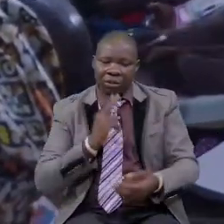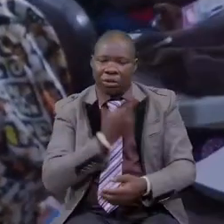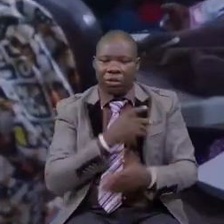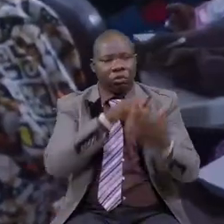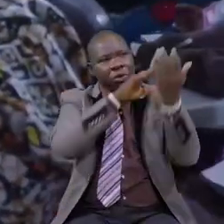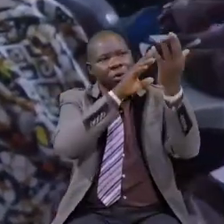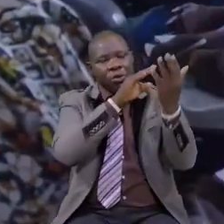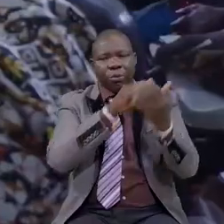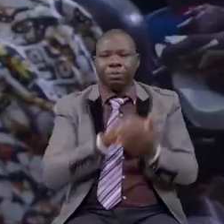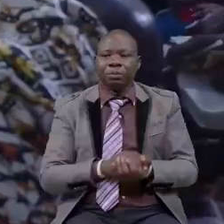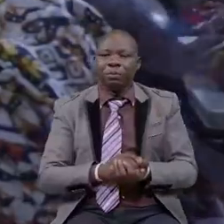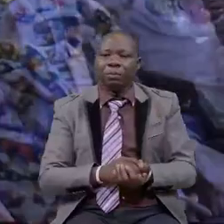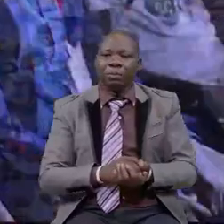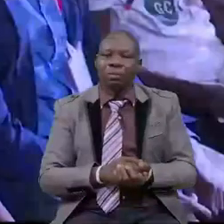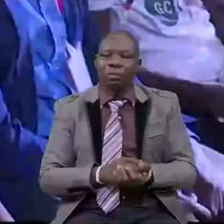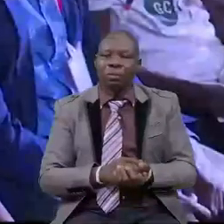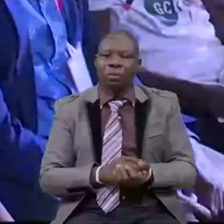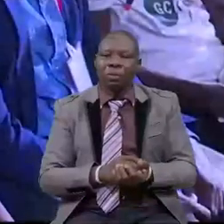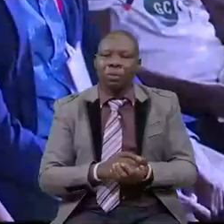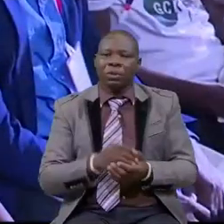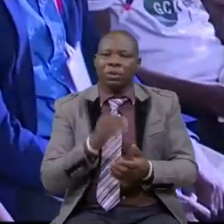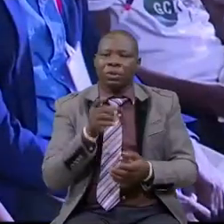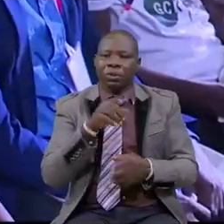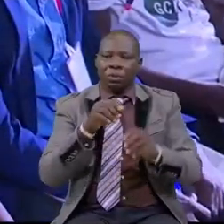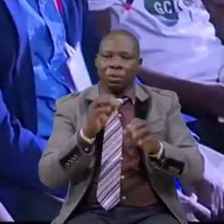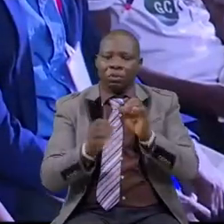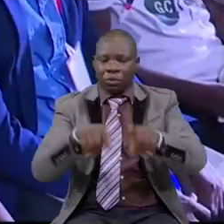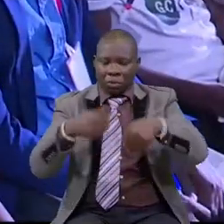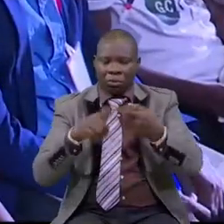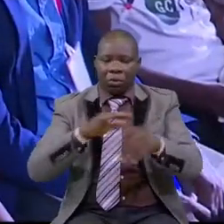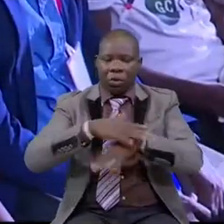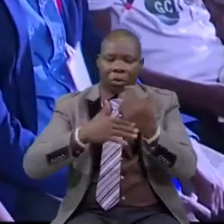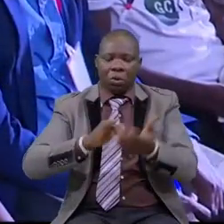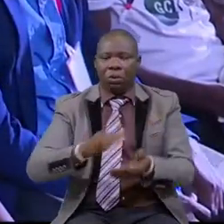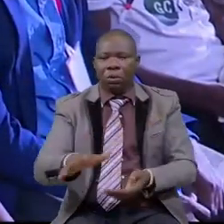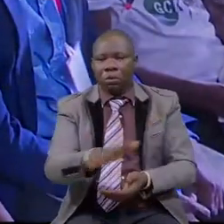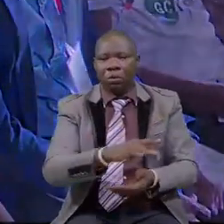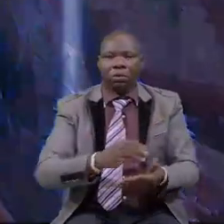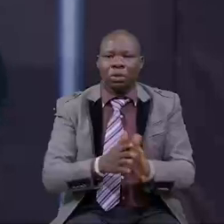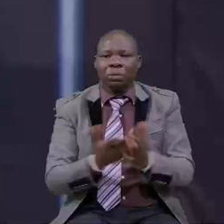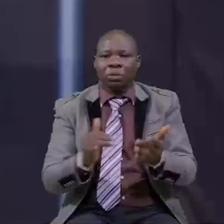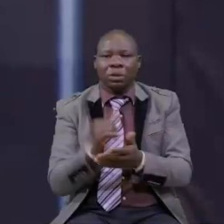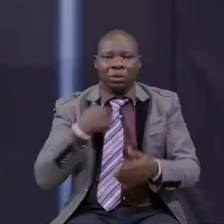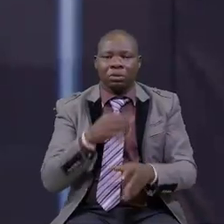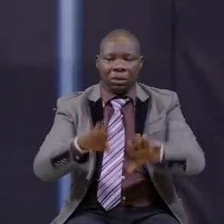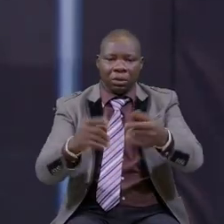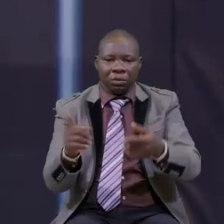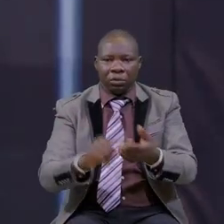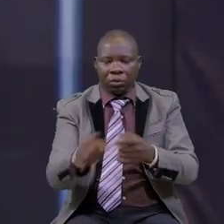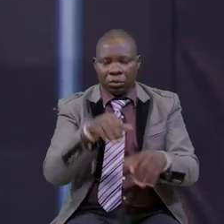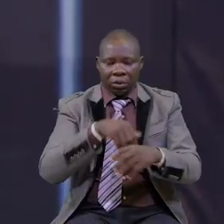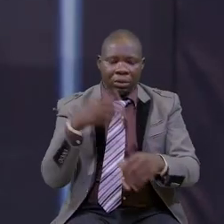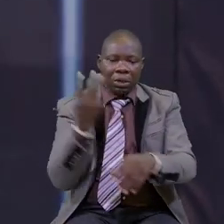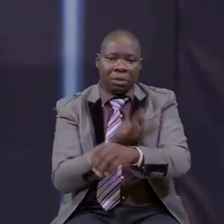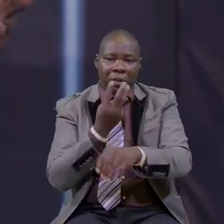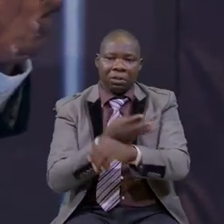l'espérance. Vous pouvez lire tous les autres livres que nous donnons en